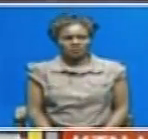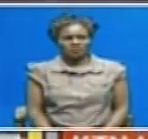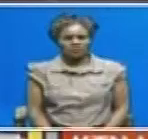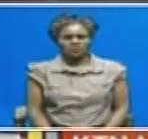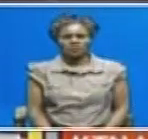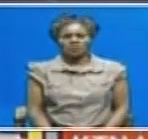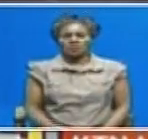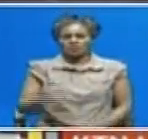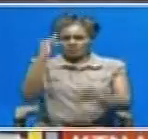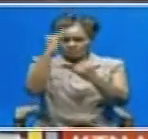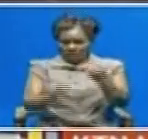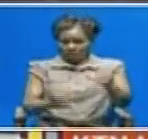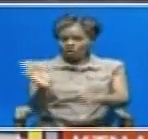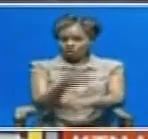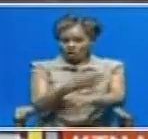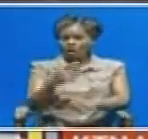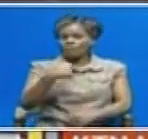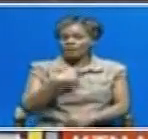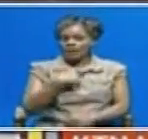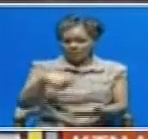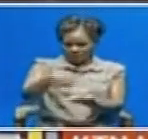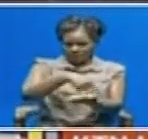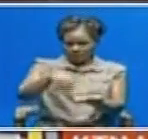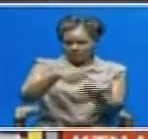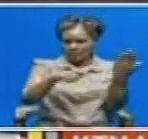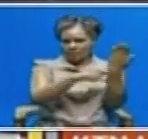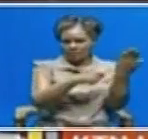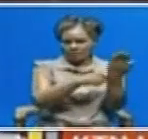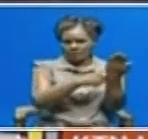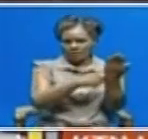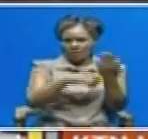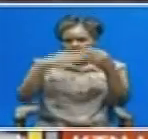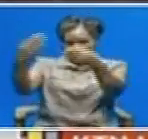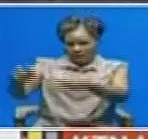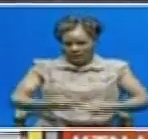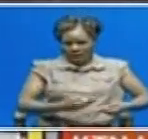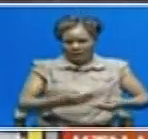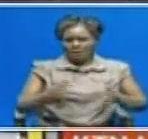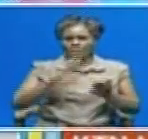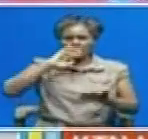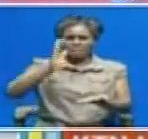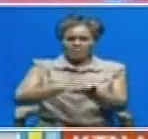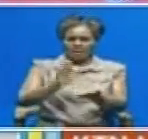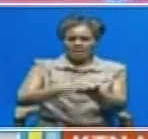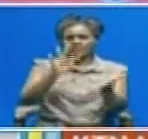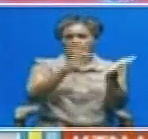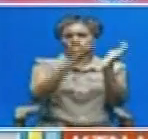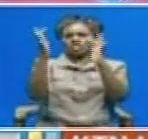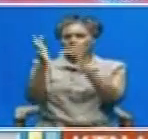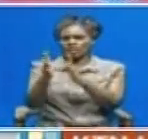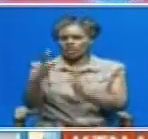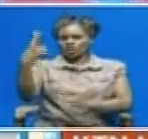Twaingia. Albamu ya mwisho ambayo nilitunga ilikuwa inaitwa Njoni Tumsifu Bwana Yesu mwaka wa